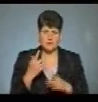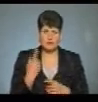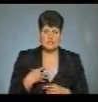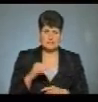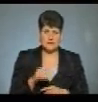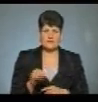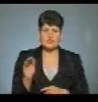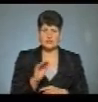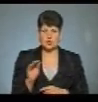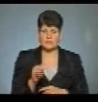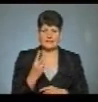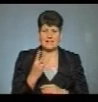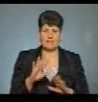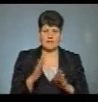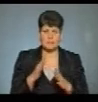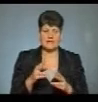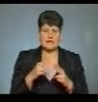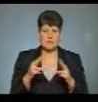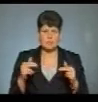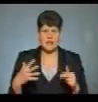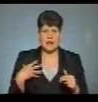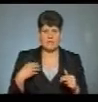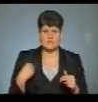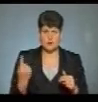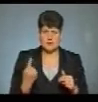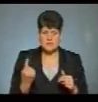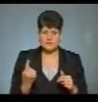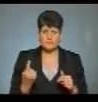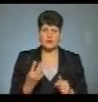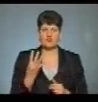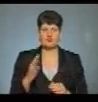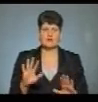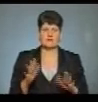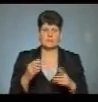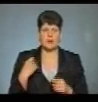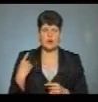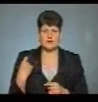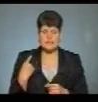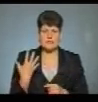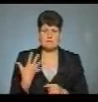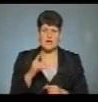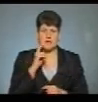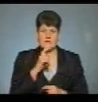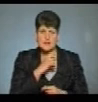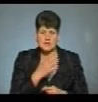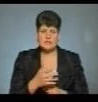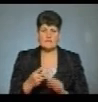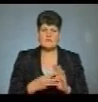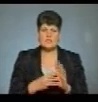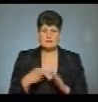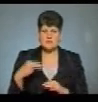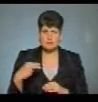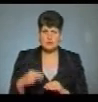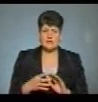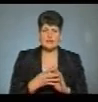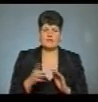– у Житомирській, по три випадки – у Дніпропетровській та Львівській областях, чотири випадки – у Одеській, п'ять – у Вінницькій, вісім – у Запорізькій, дев'ять